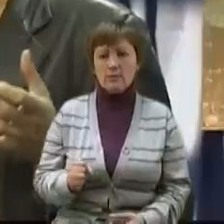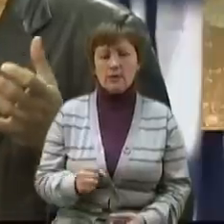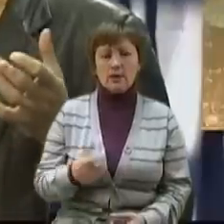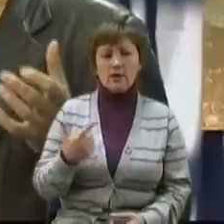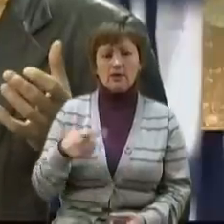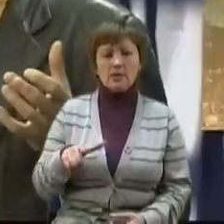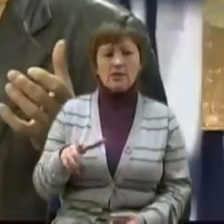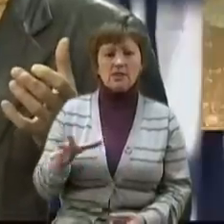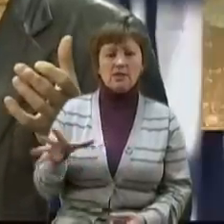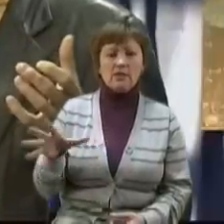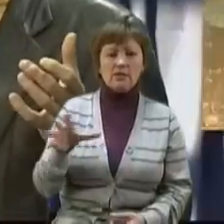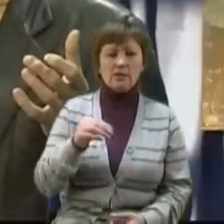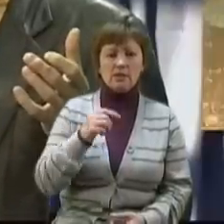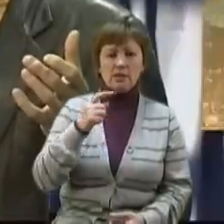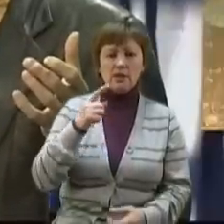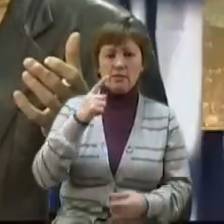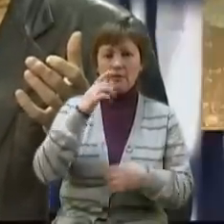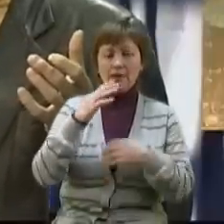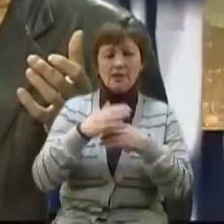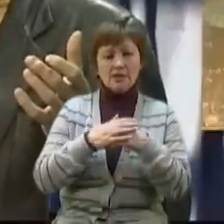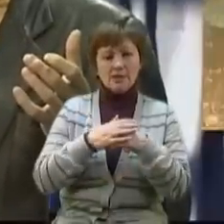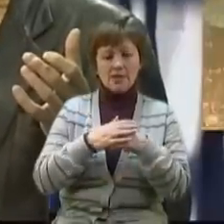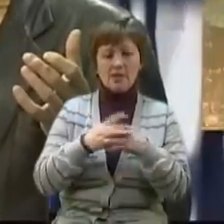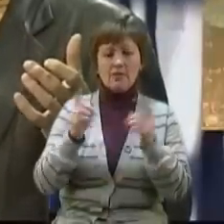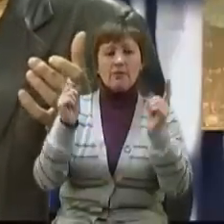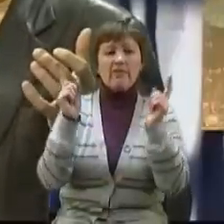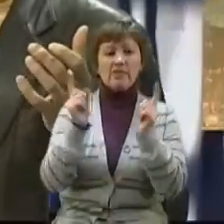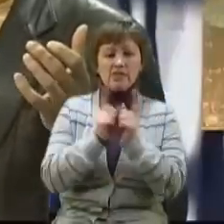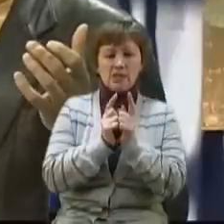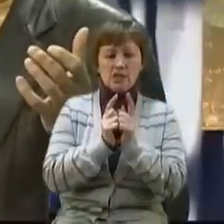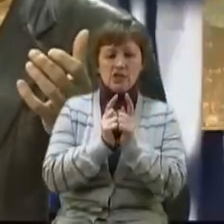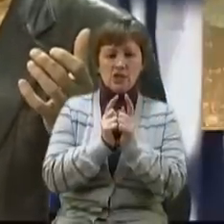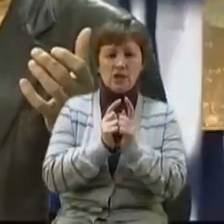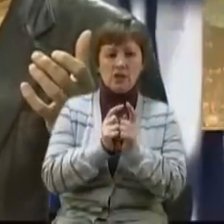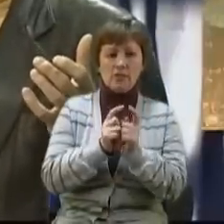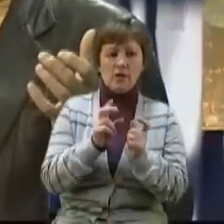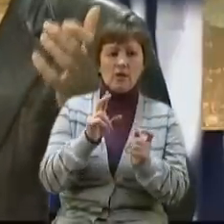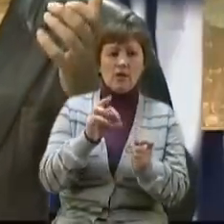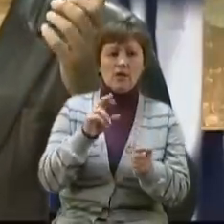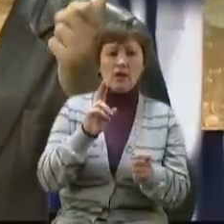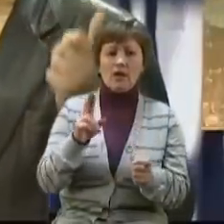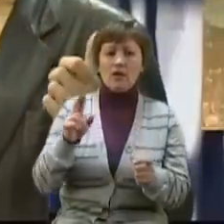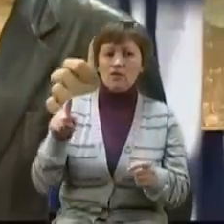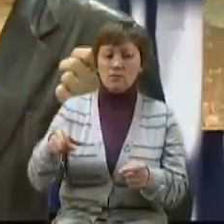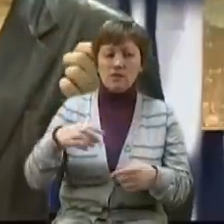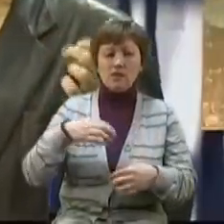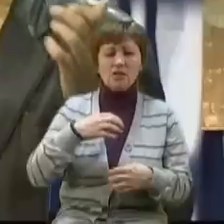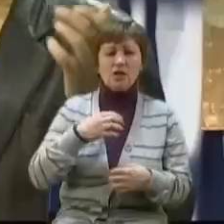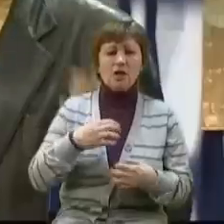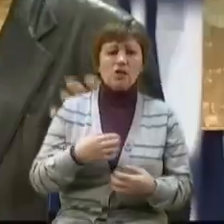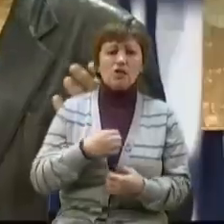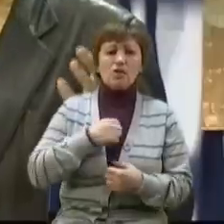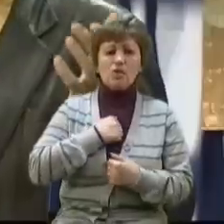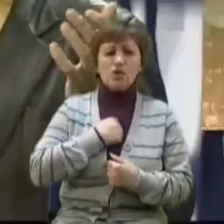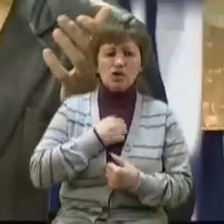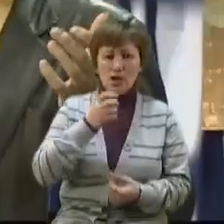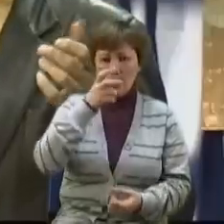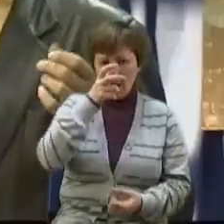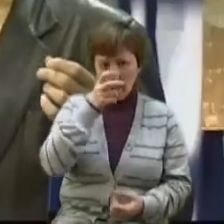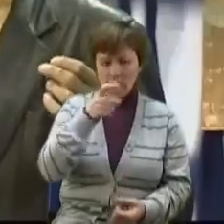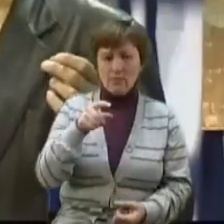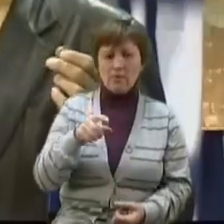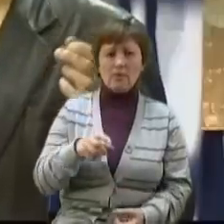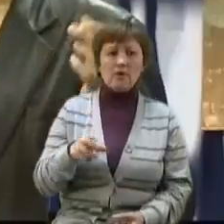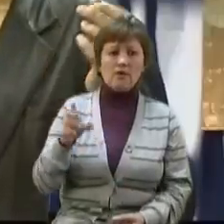Где всех близких повстречаем, по которым здесь скучаем, вот